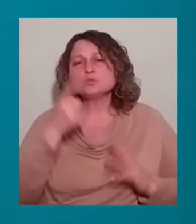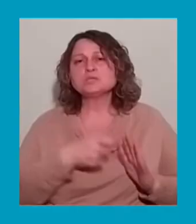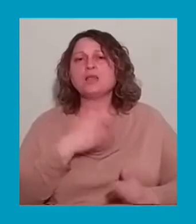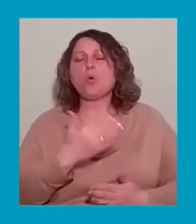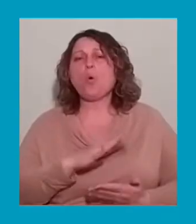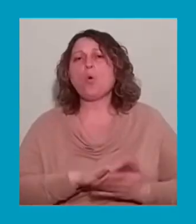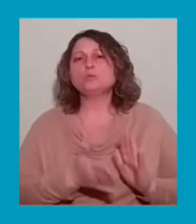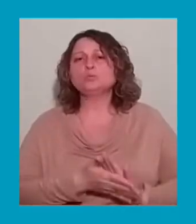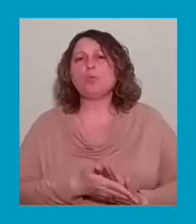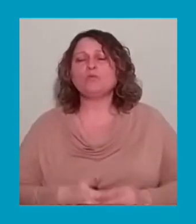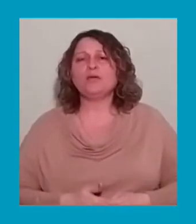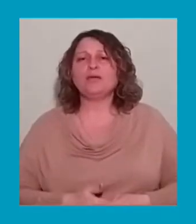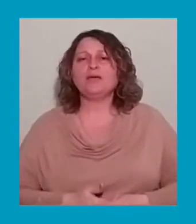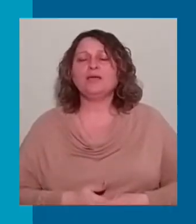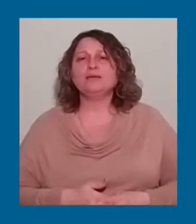ситуації.